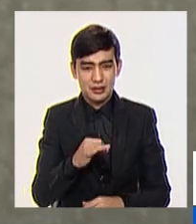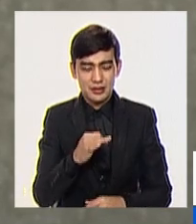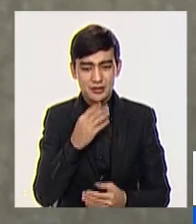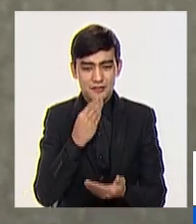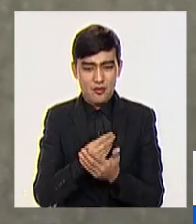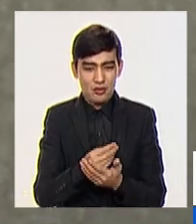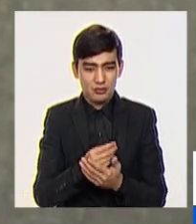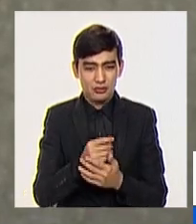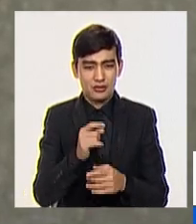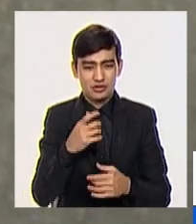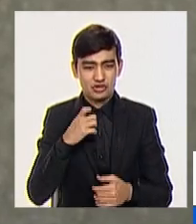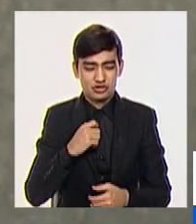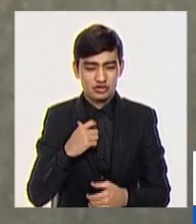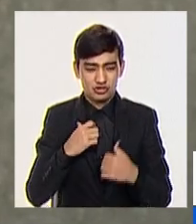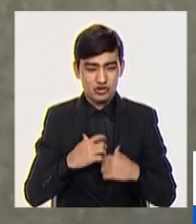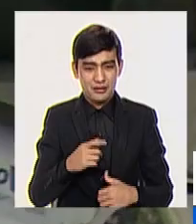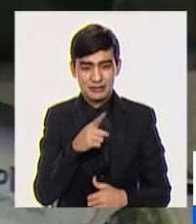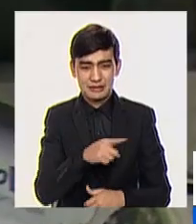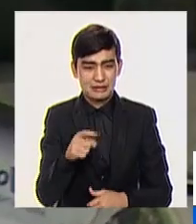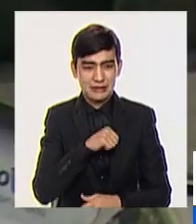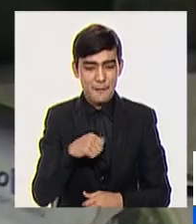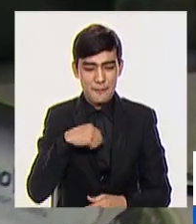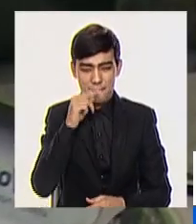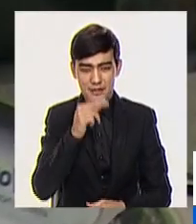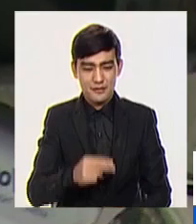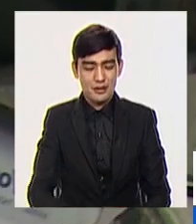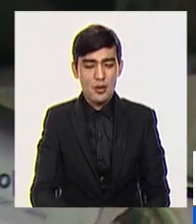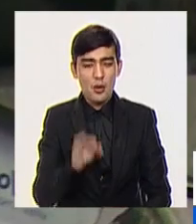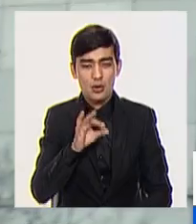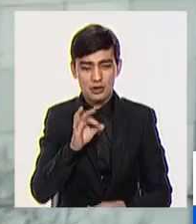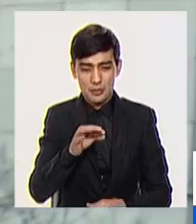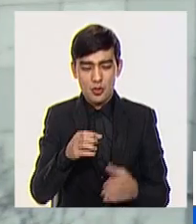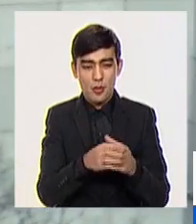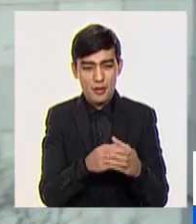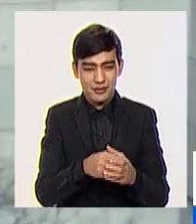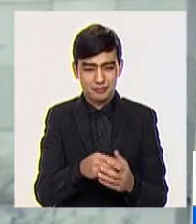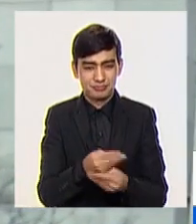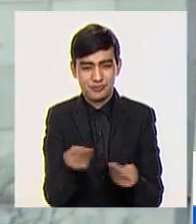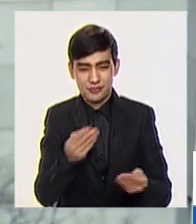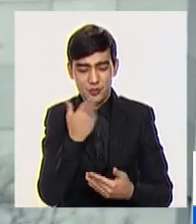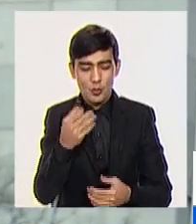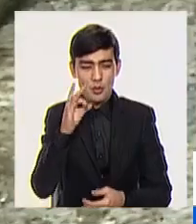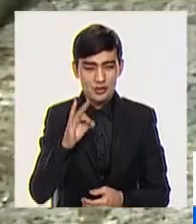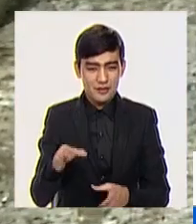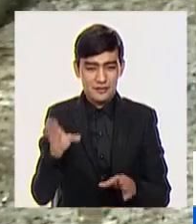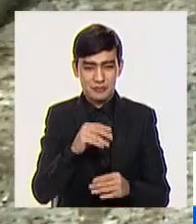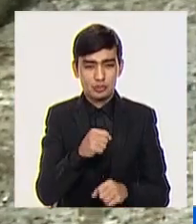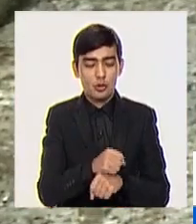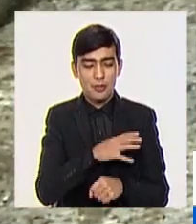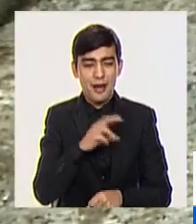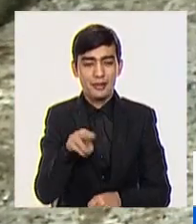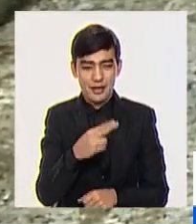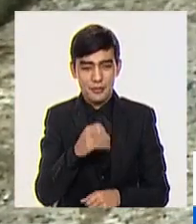своей алчности и жадности виноваты вы сами. В октябре компания перестала выплачивать проценты по вкладам, а в